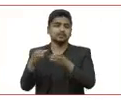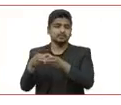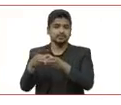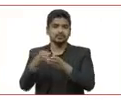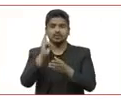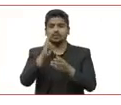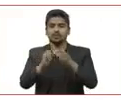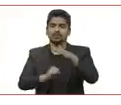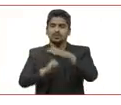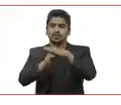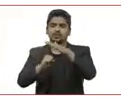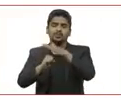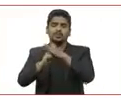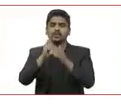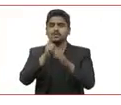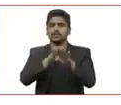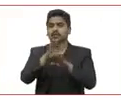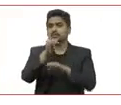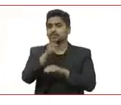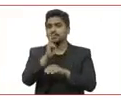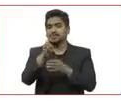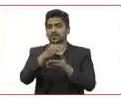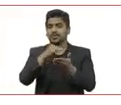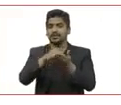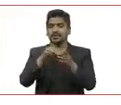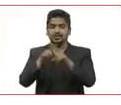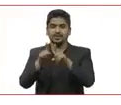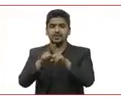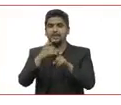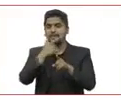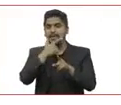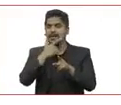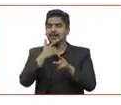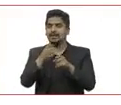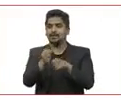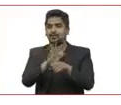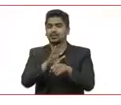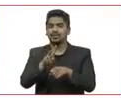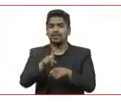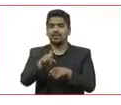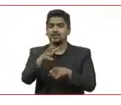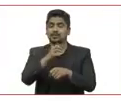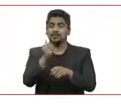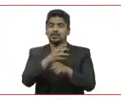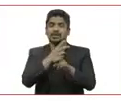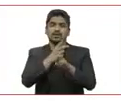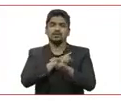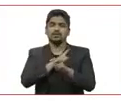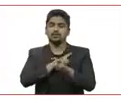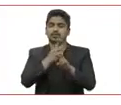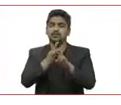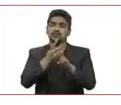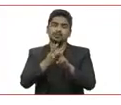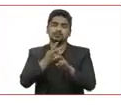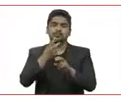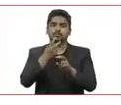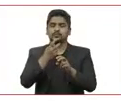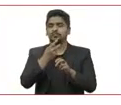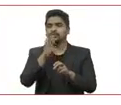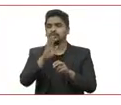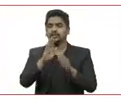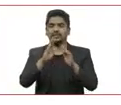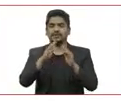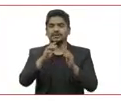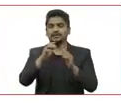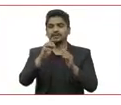प्रमुख प्रजातिहरू हुन्। यसमध्ये पनि बेलायती प्रजाति अहिले सबैभन्दा भयावह रूपमा हाम्रो देश र